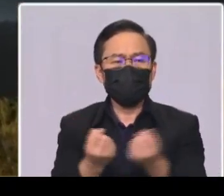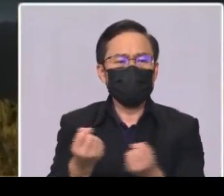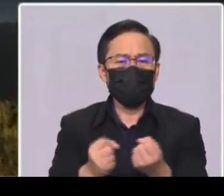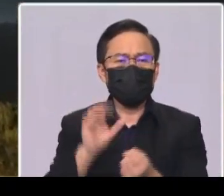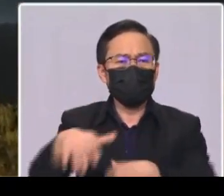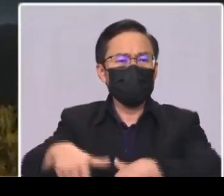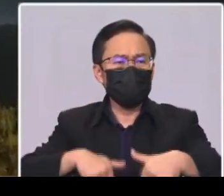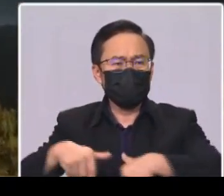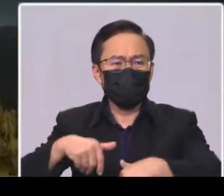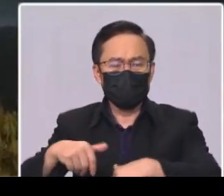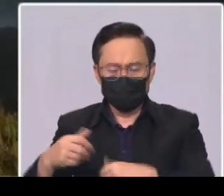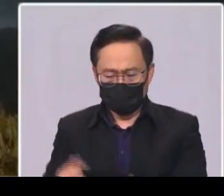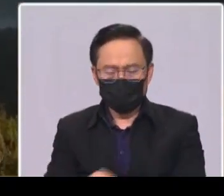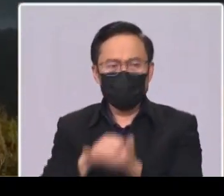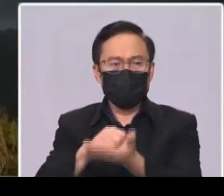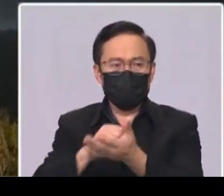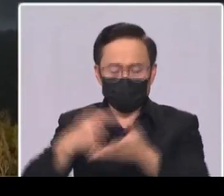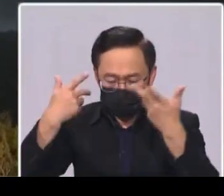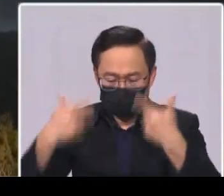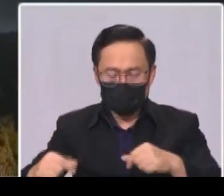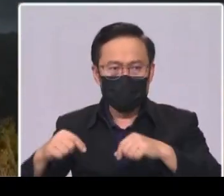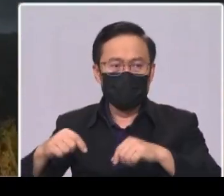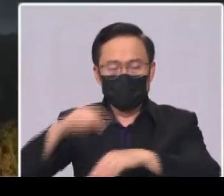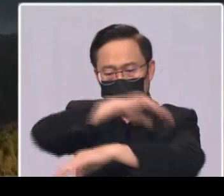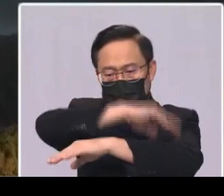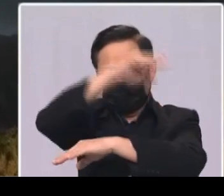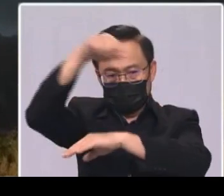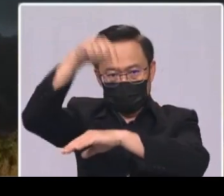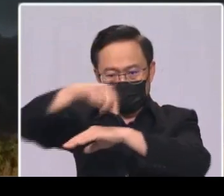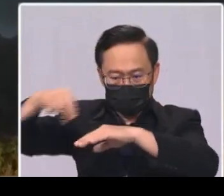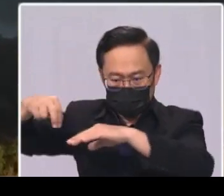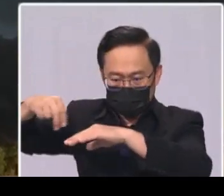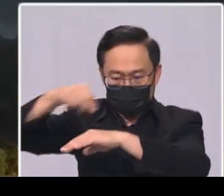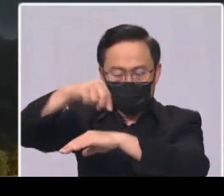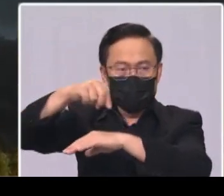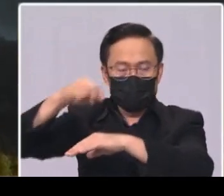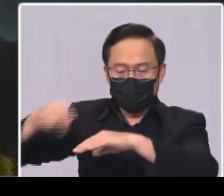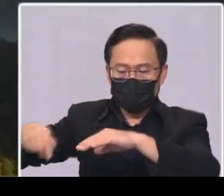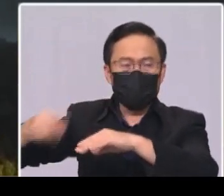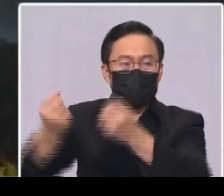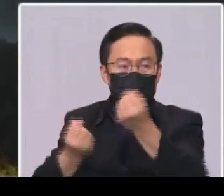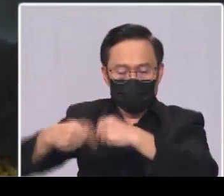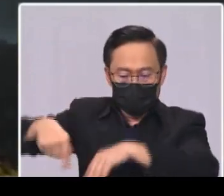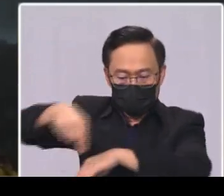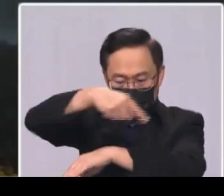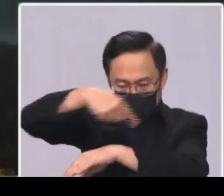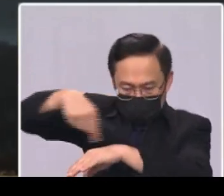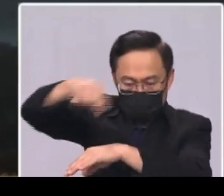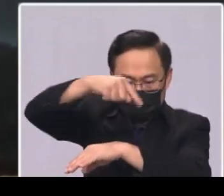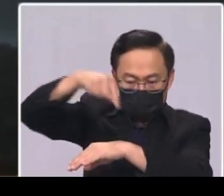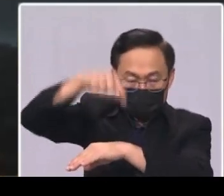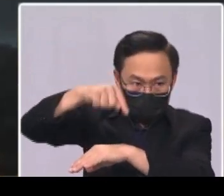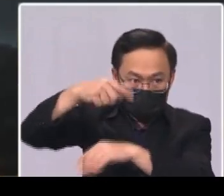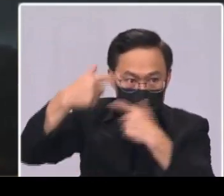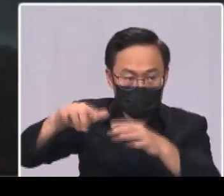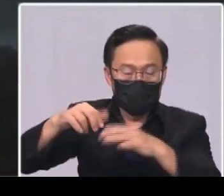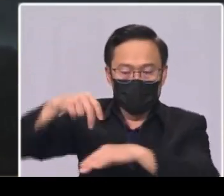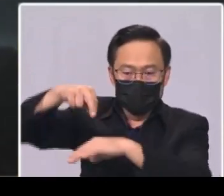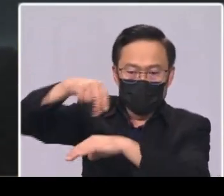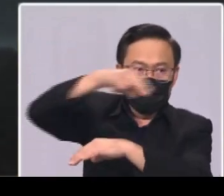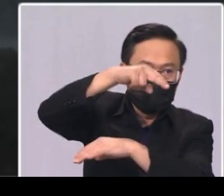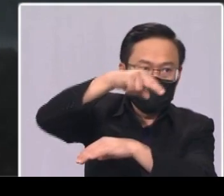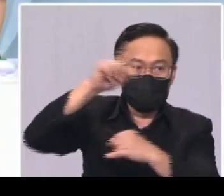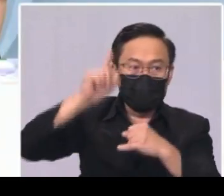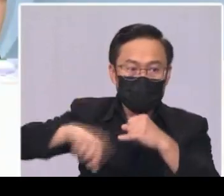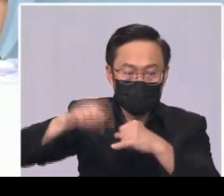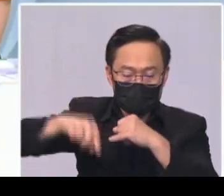นั้นเนี่ยต้องเดินไหมโดนค่ะอีก 400มกับพื้นคือเอาเข้าจริงนะคนแก่อาจจะลำบากครึ่งกิโลขึ้นเขาทำมาก